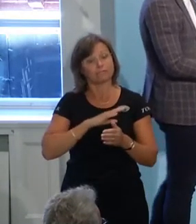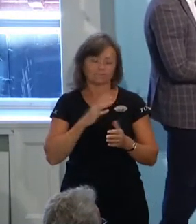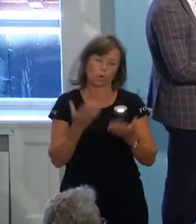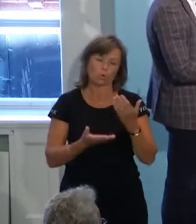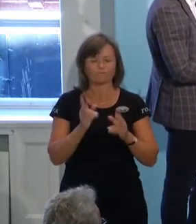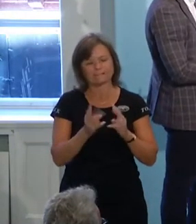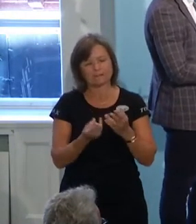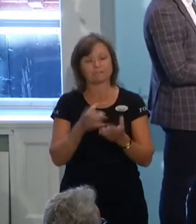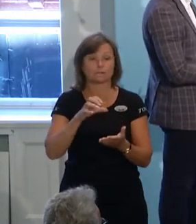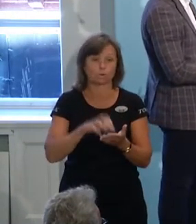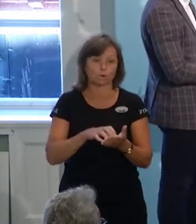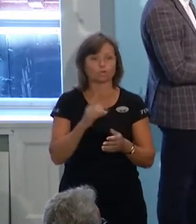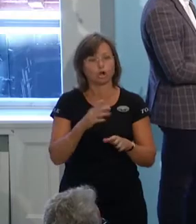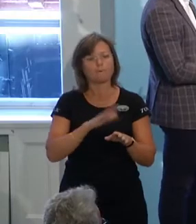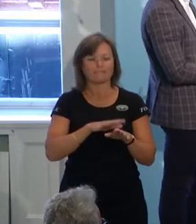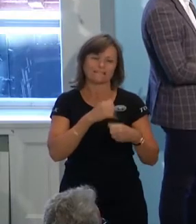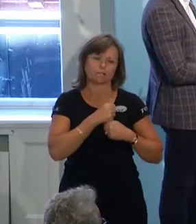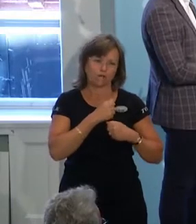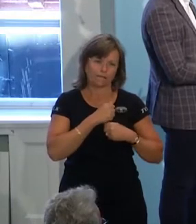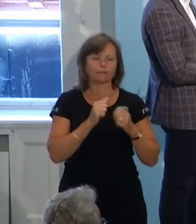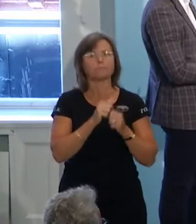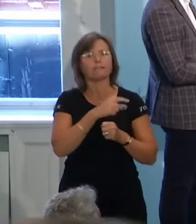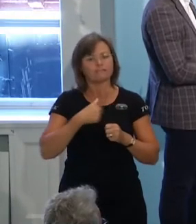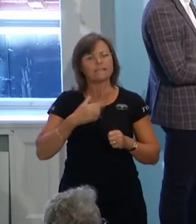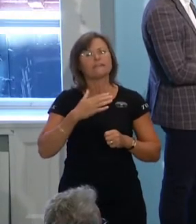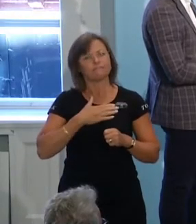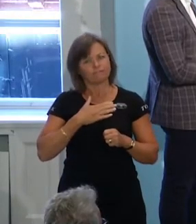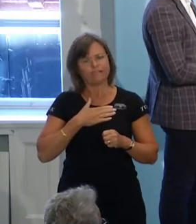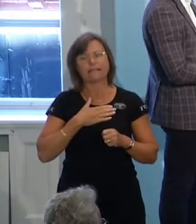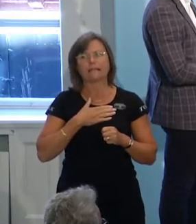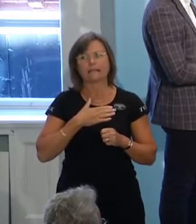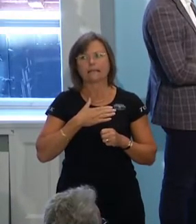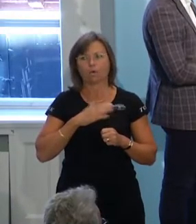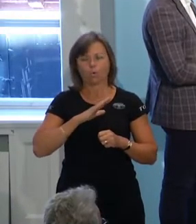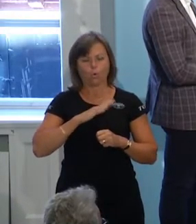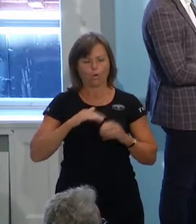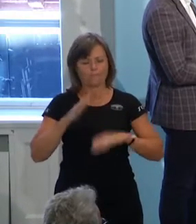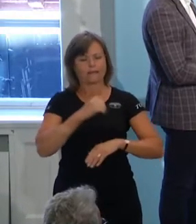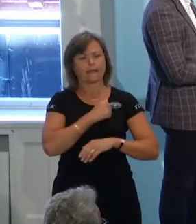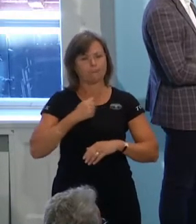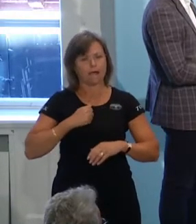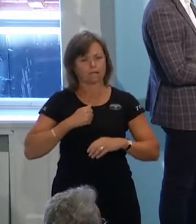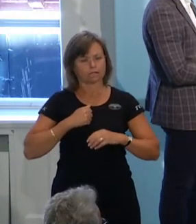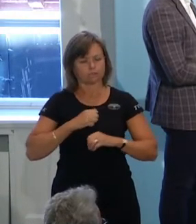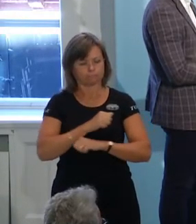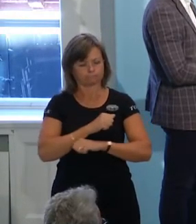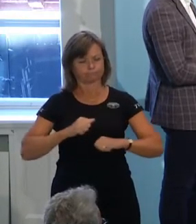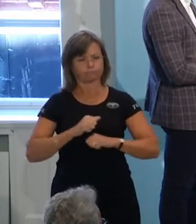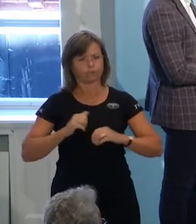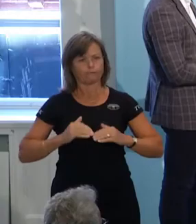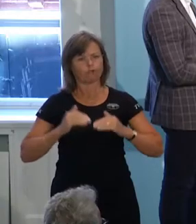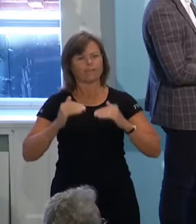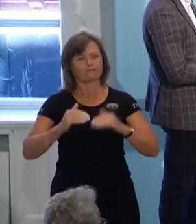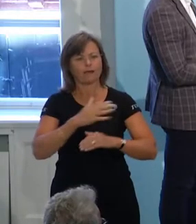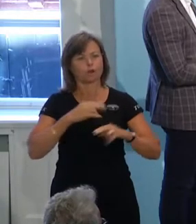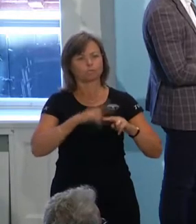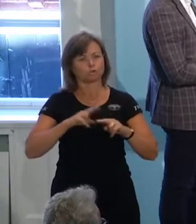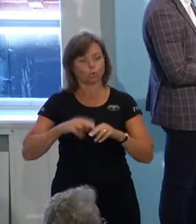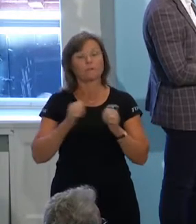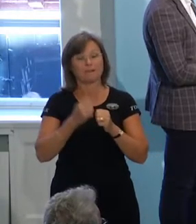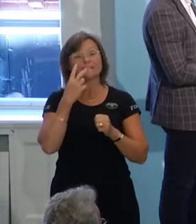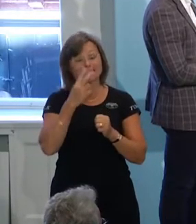samma situation som Västra Götaland. Men vi vill ju ta mer makt och flytta fram våra positioner. Och sen ser vi ju